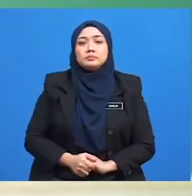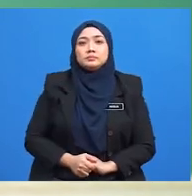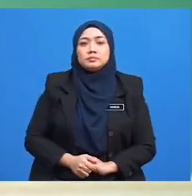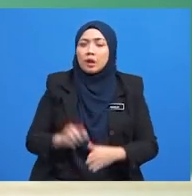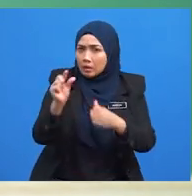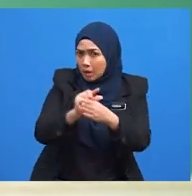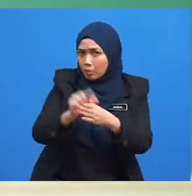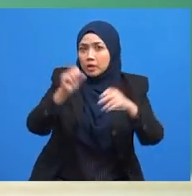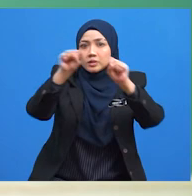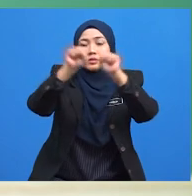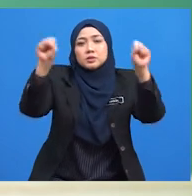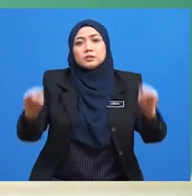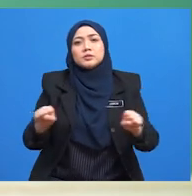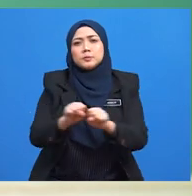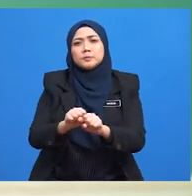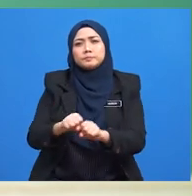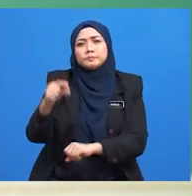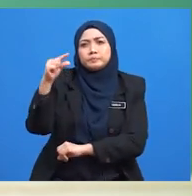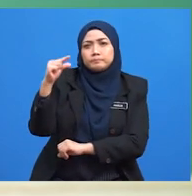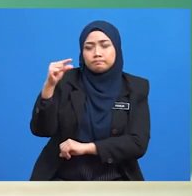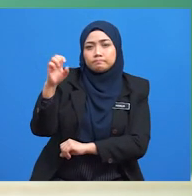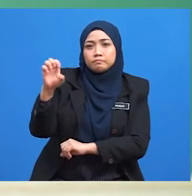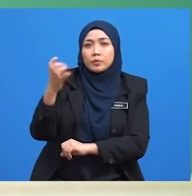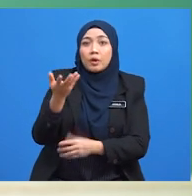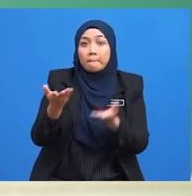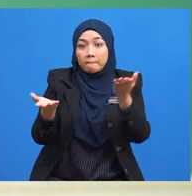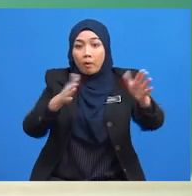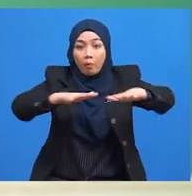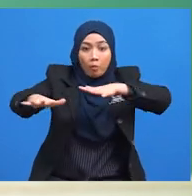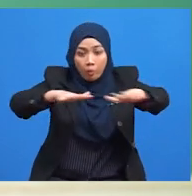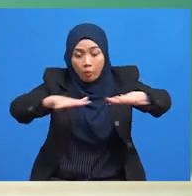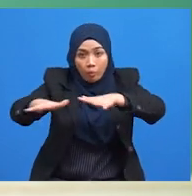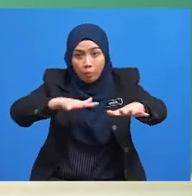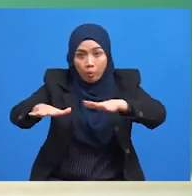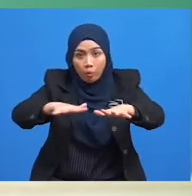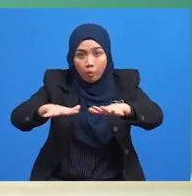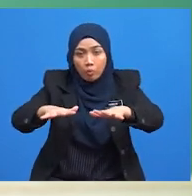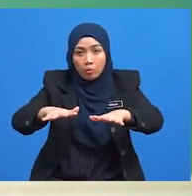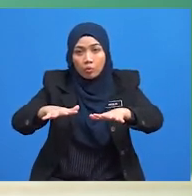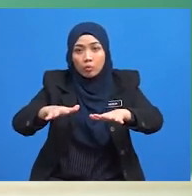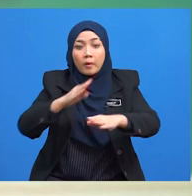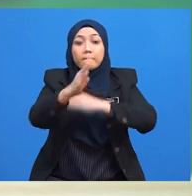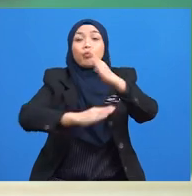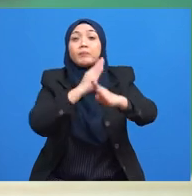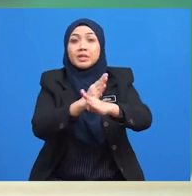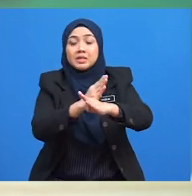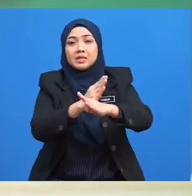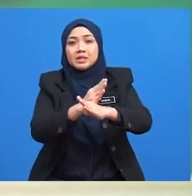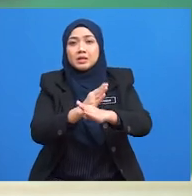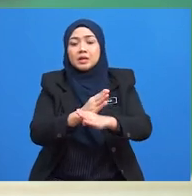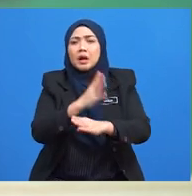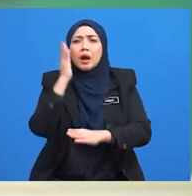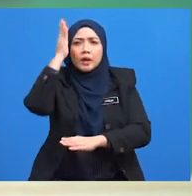Gangguan sistem geomorfologi seperti kejadian gempa bumi juga akan menjejaskan sistem